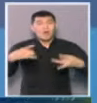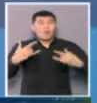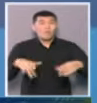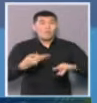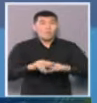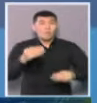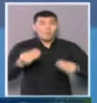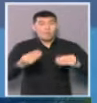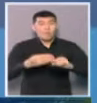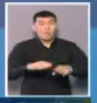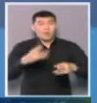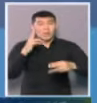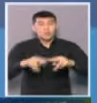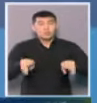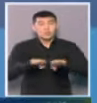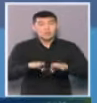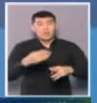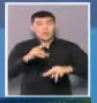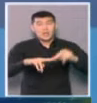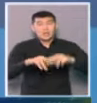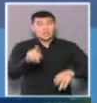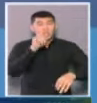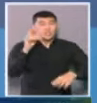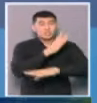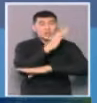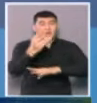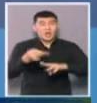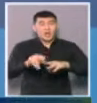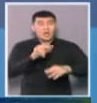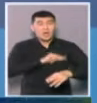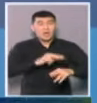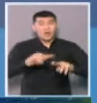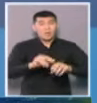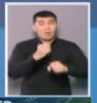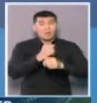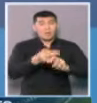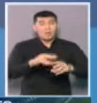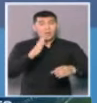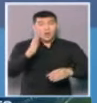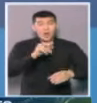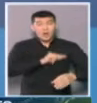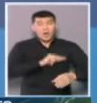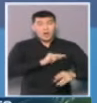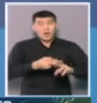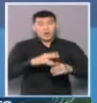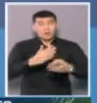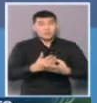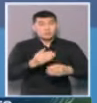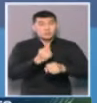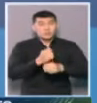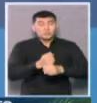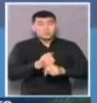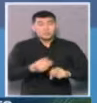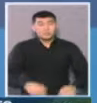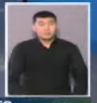поля в населенном пункте Туман. В парке Жастар в селе Акистау завершены работы по установке игрового оборудования и ремонту игровых